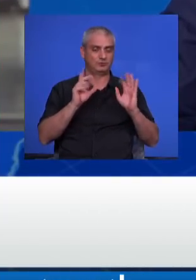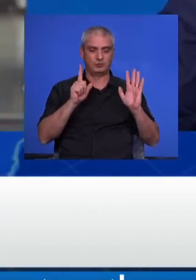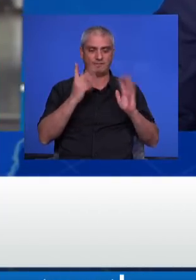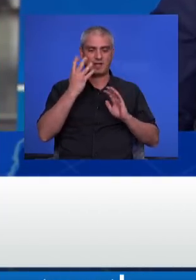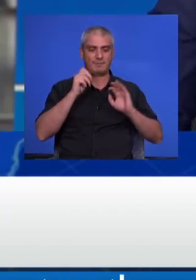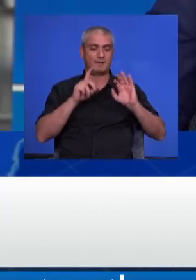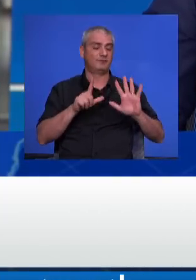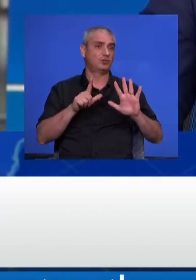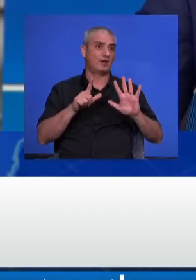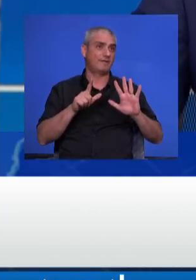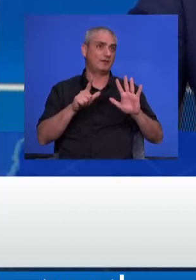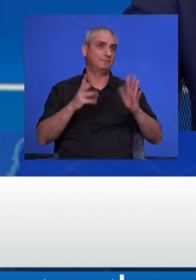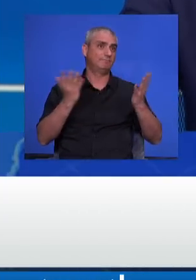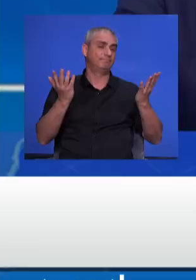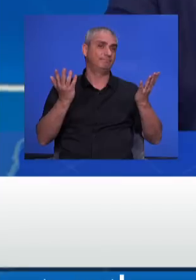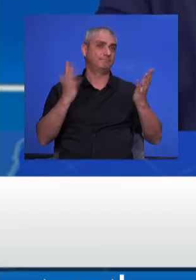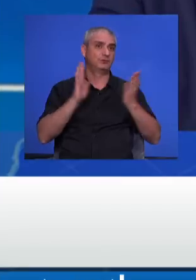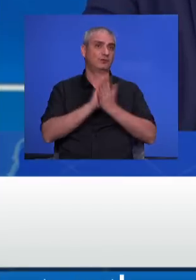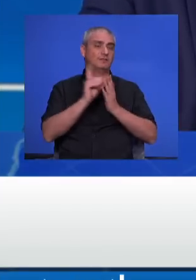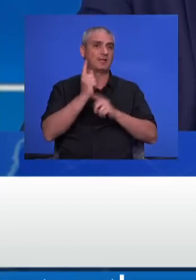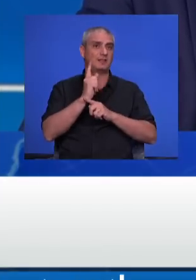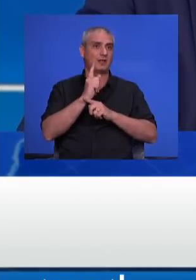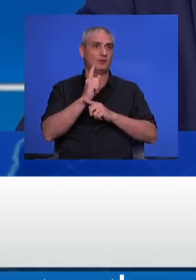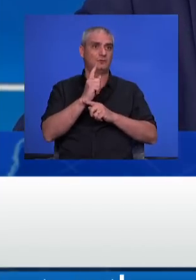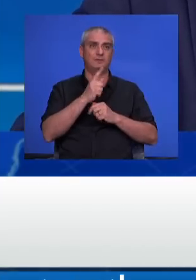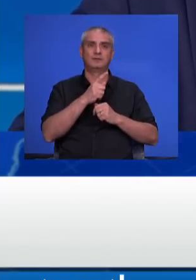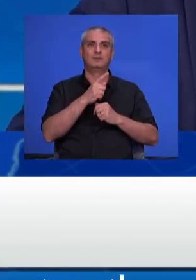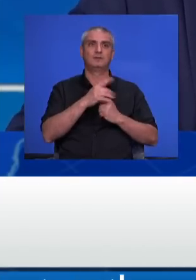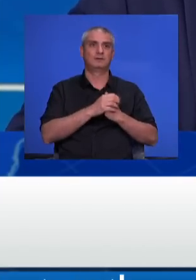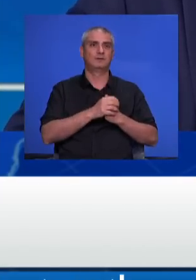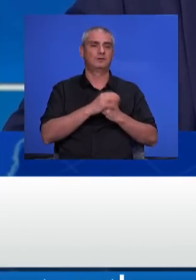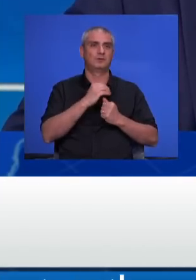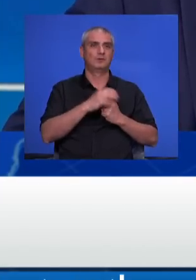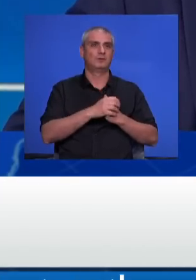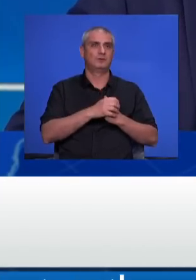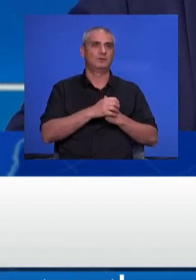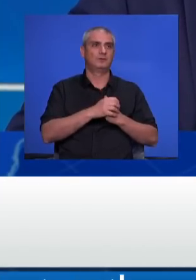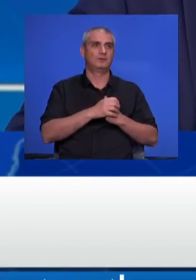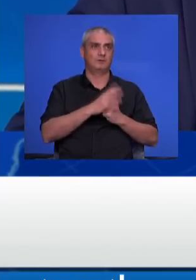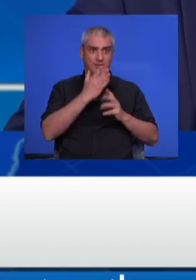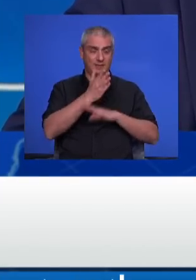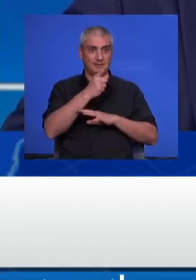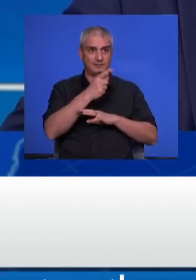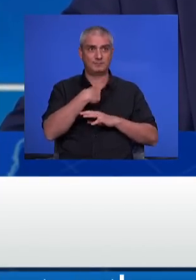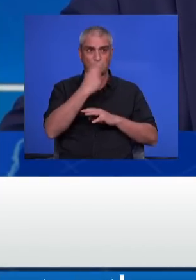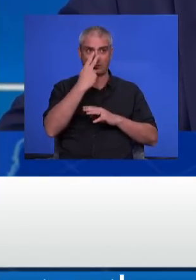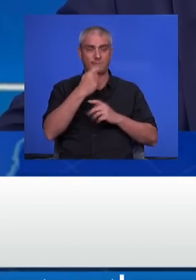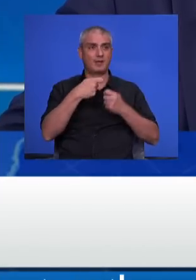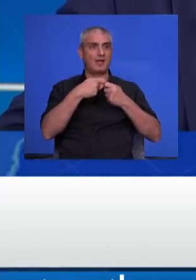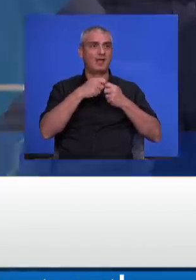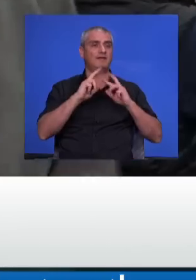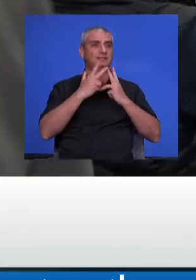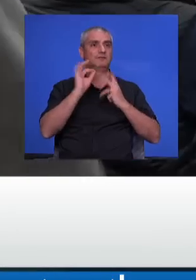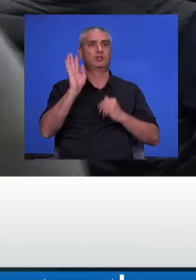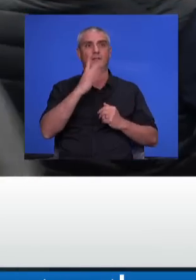7:47, בערך 17 דקות מאז אמורה הייתה להתחיל מסיבת העיתונאים. נכנסים שם? אנחנו רואים שחברי הצוות של